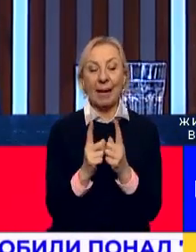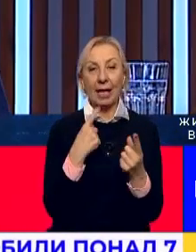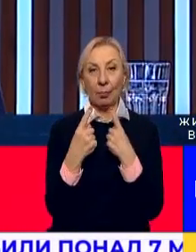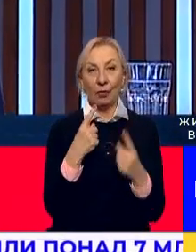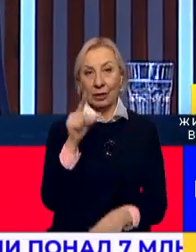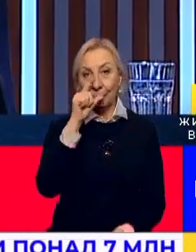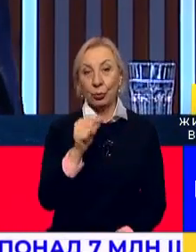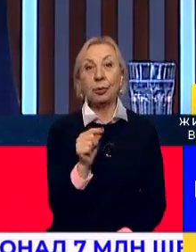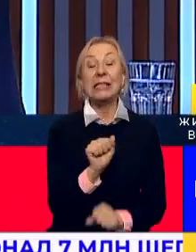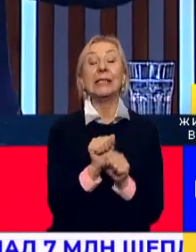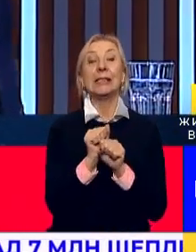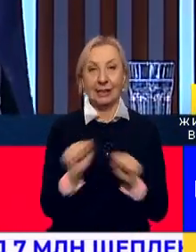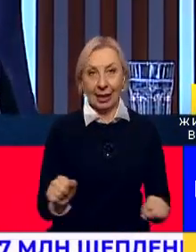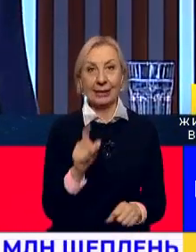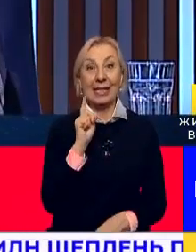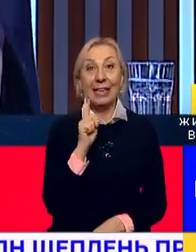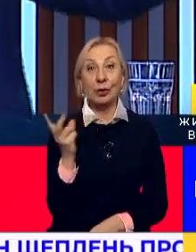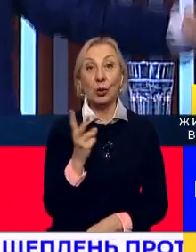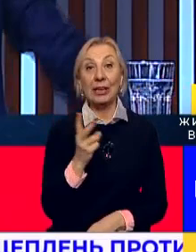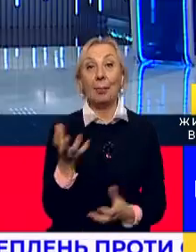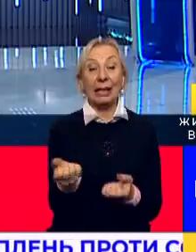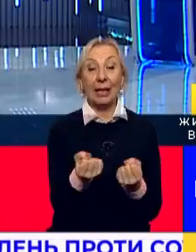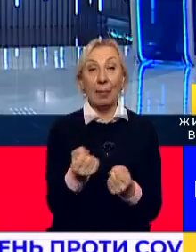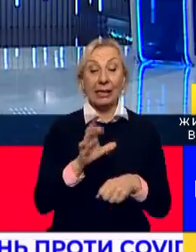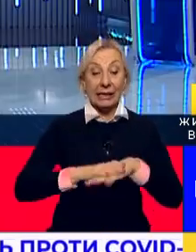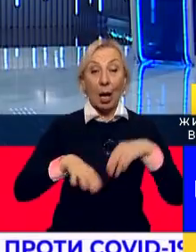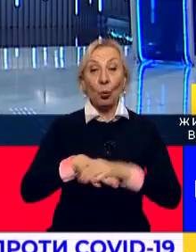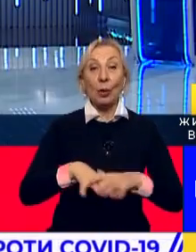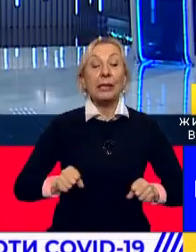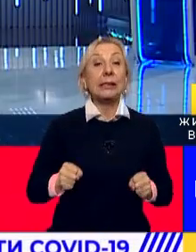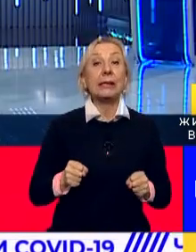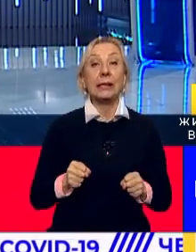в жодному випадку Зеленського треба тримати за руки і за ноги. Тому